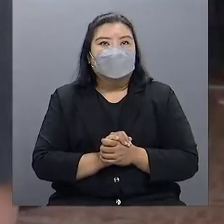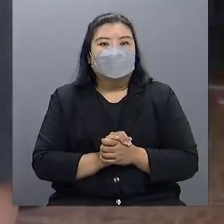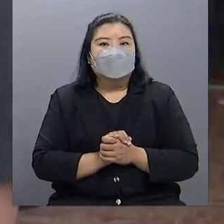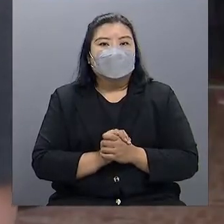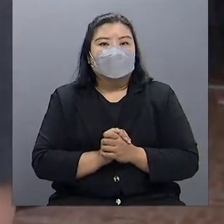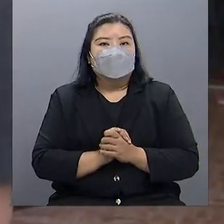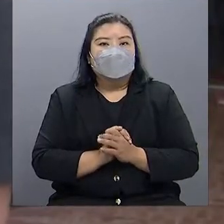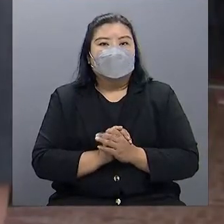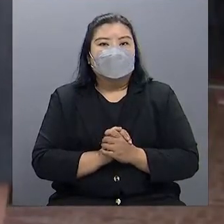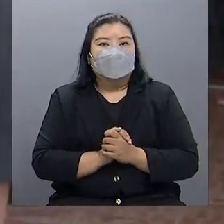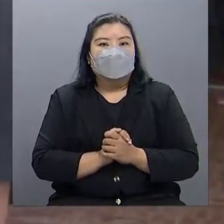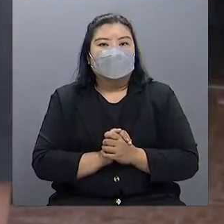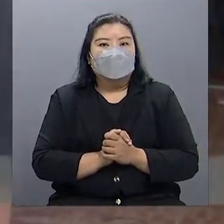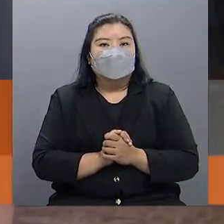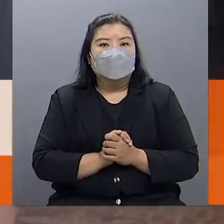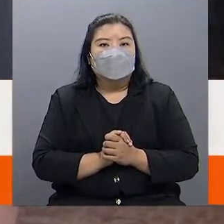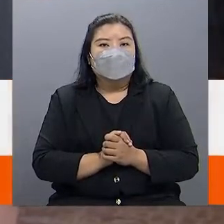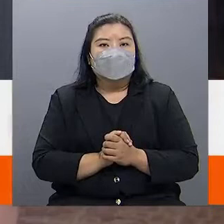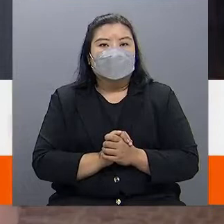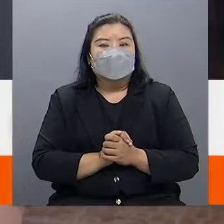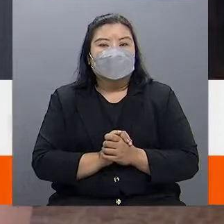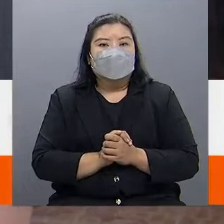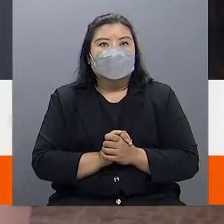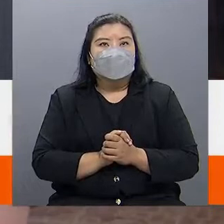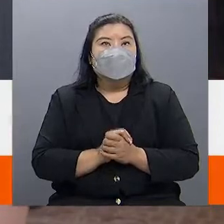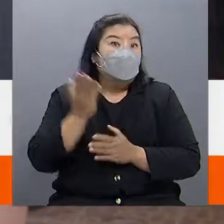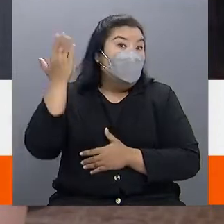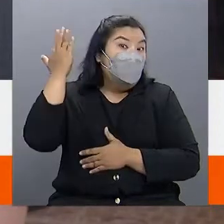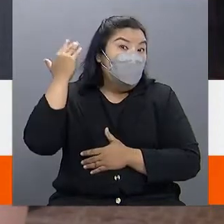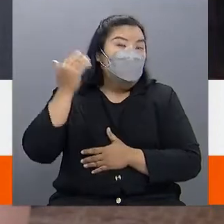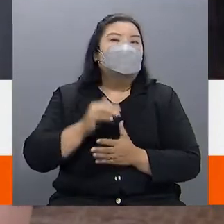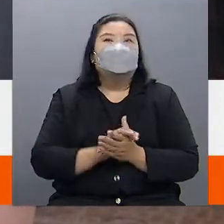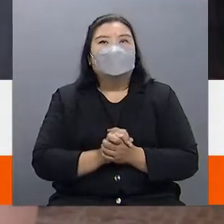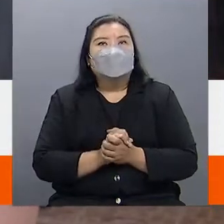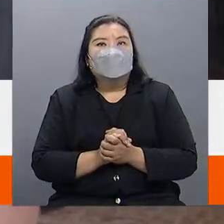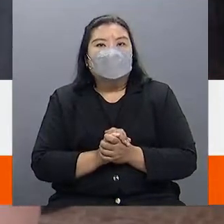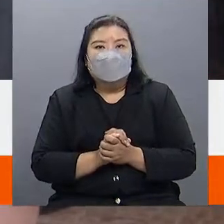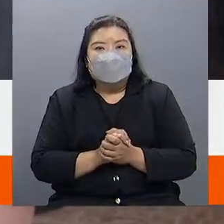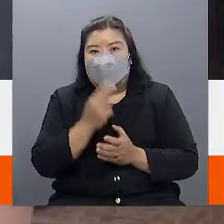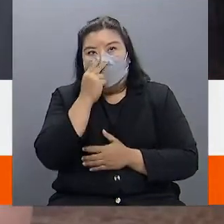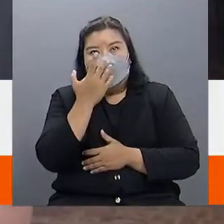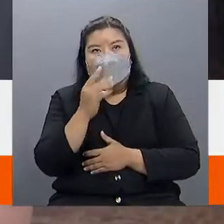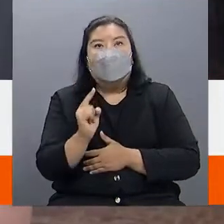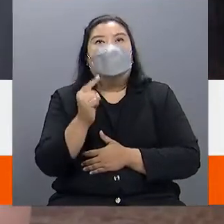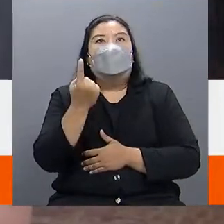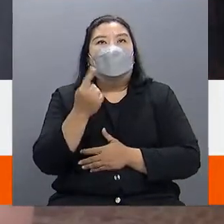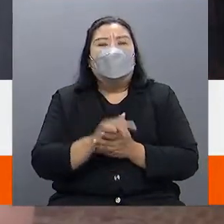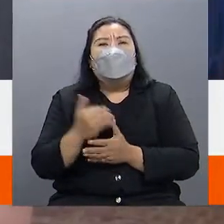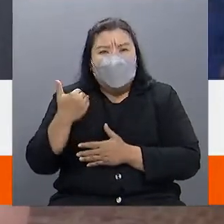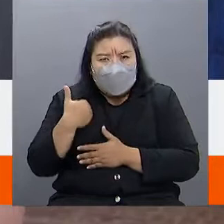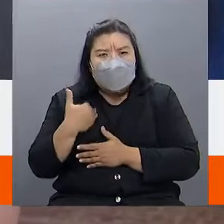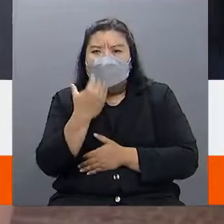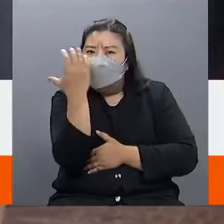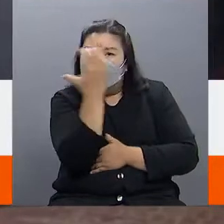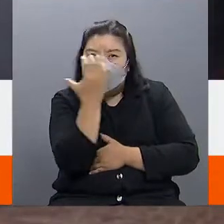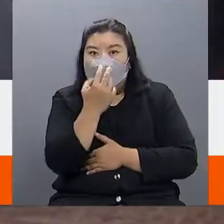นะก่อนหน้านี้ก็ไม่เคยเกิดนะเขาเห็นในสื่อที่เกิดขึ้น3จังหวัดแต่ตอนนี้มาเกิด